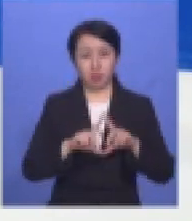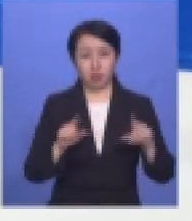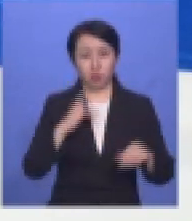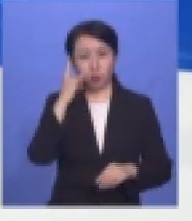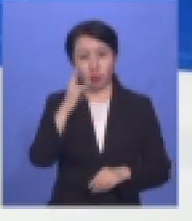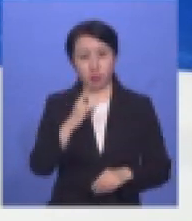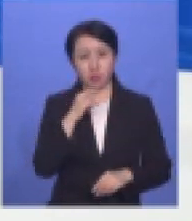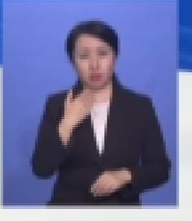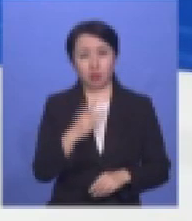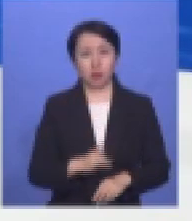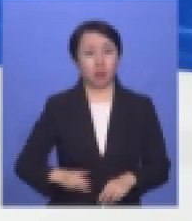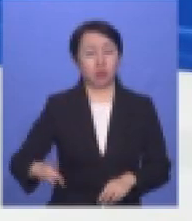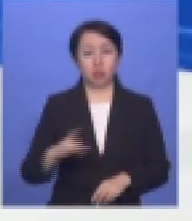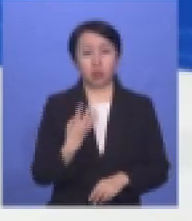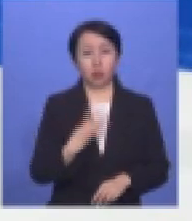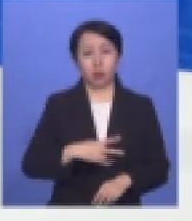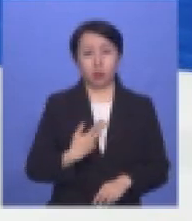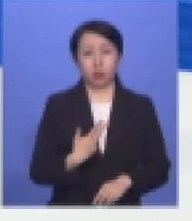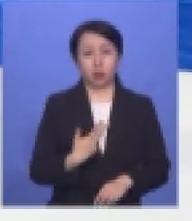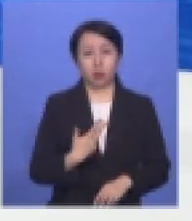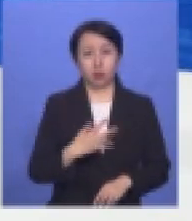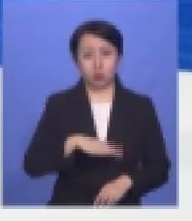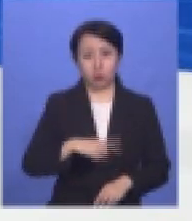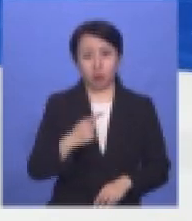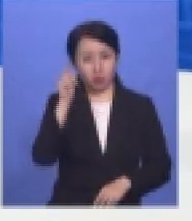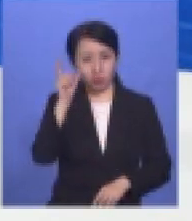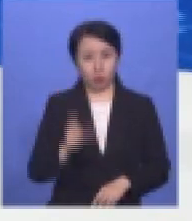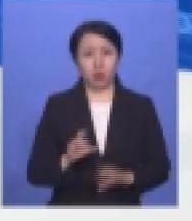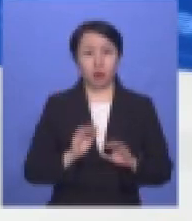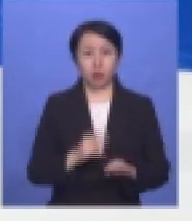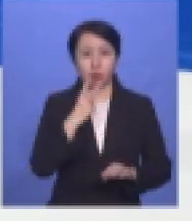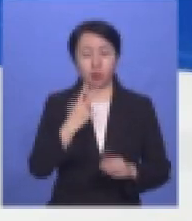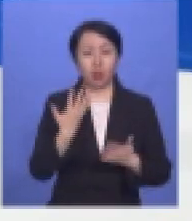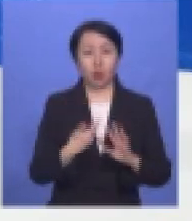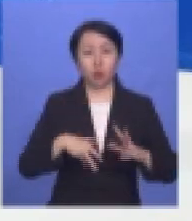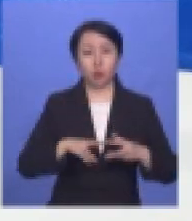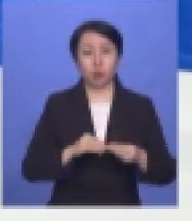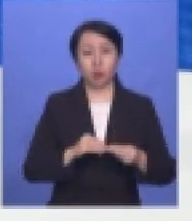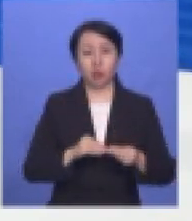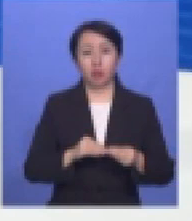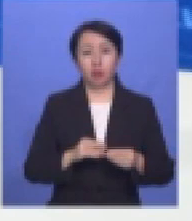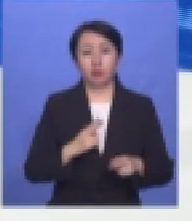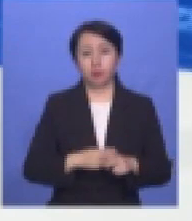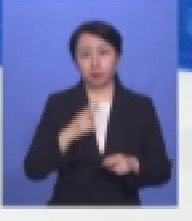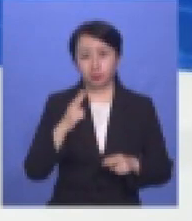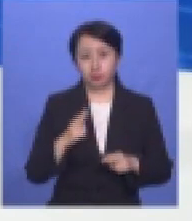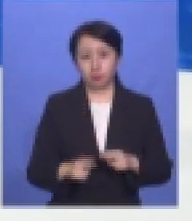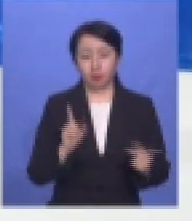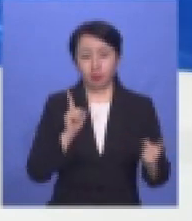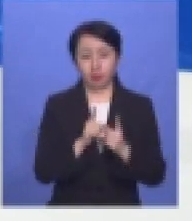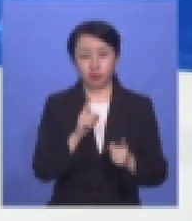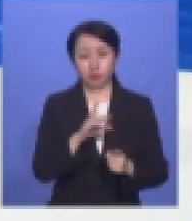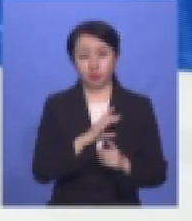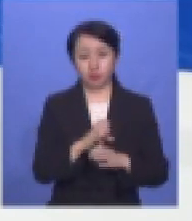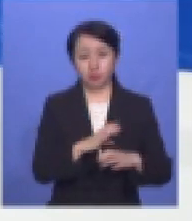и сельских школ Казахстана от нашего региона 41 школьник ребята показали достойные результаты на перроне железнодорожного